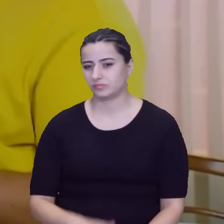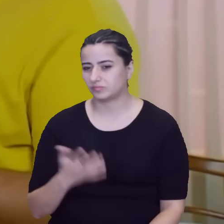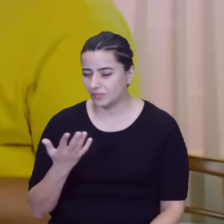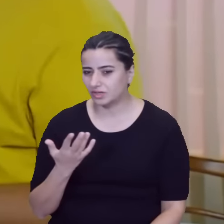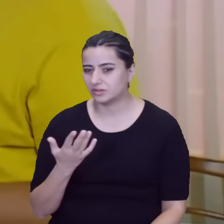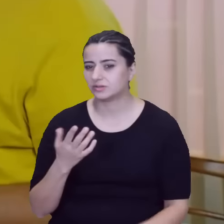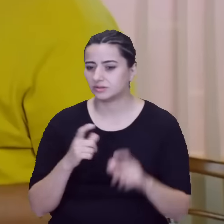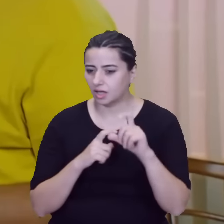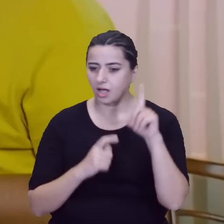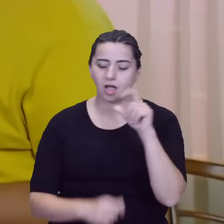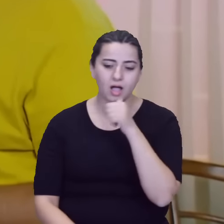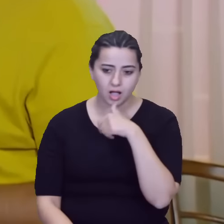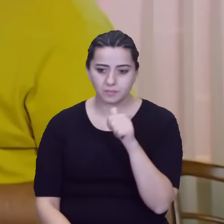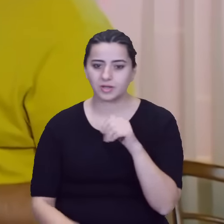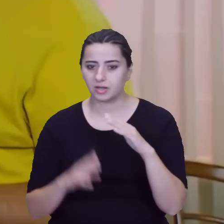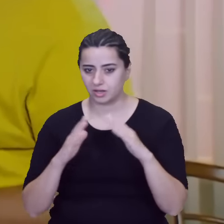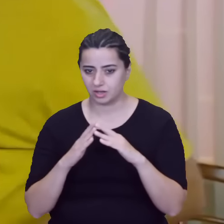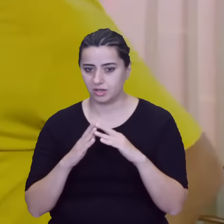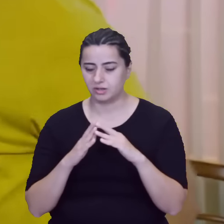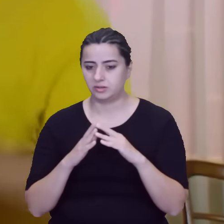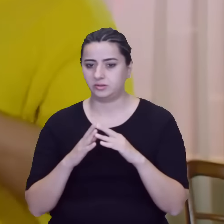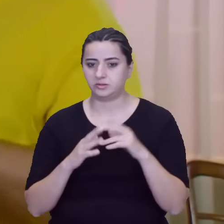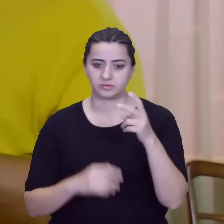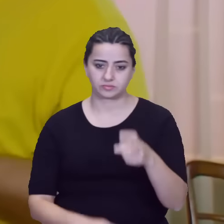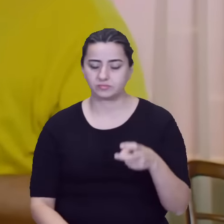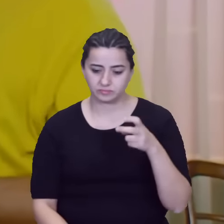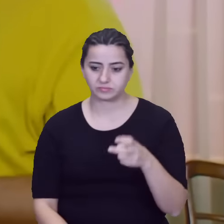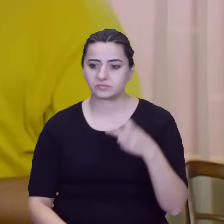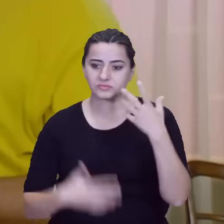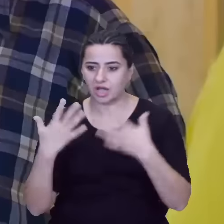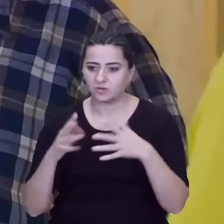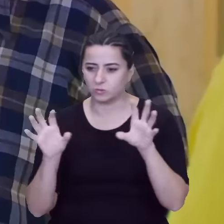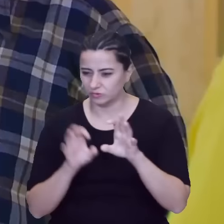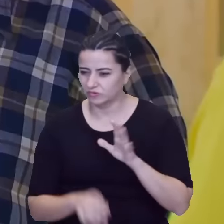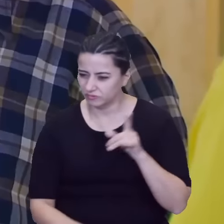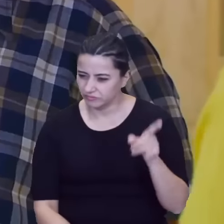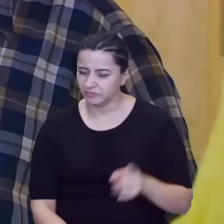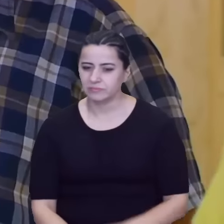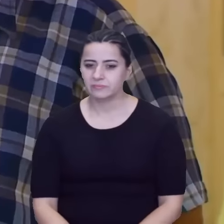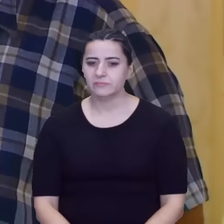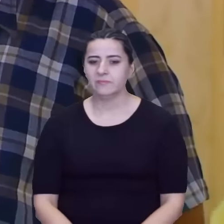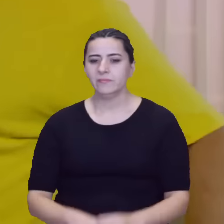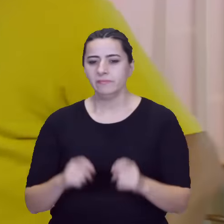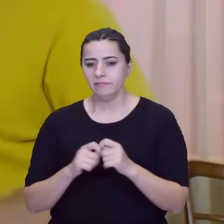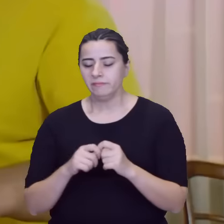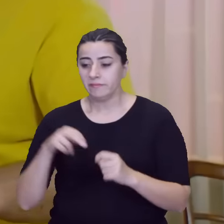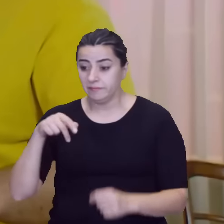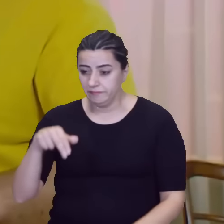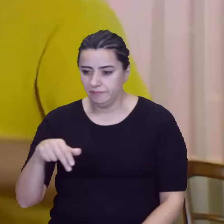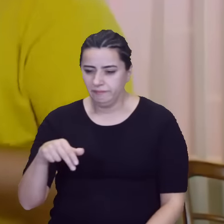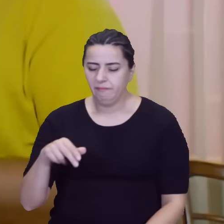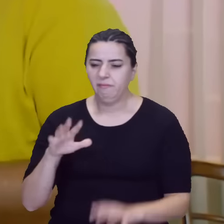var, Salih abilerin evde. Hani tren geçince televizyon çekiyormuş ya. Bedri abilerde de birisi